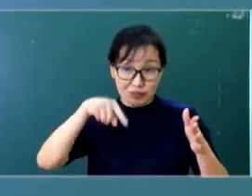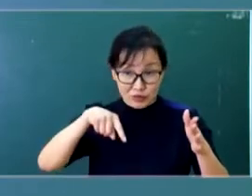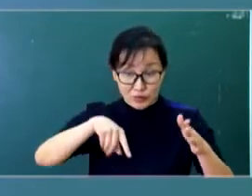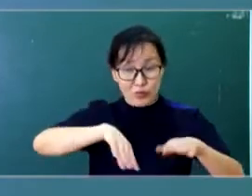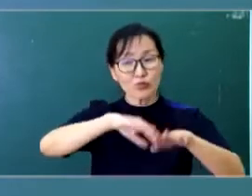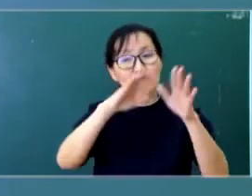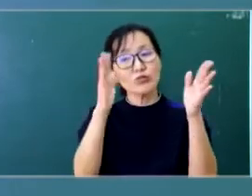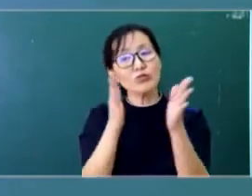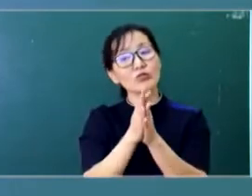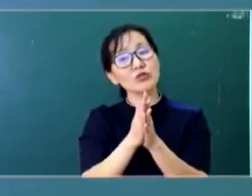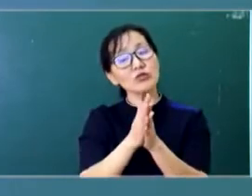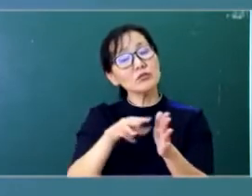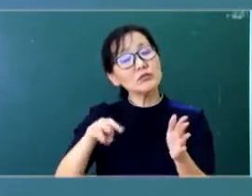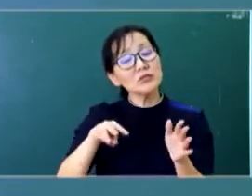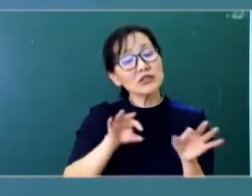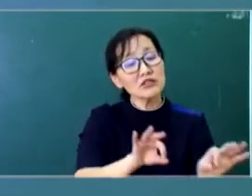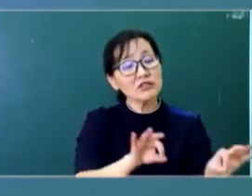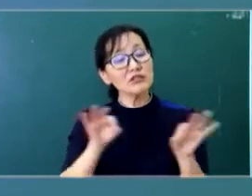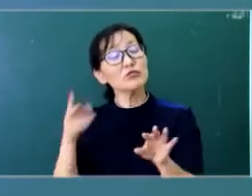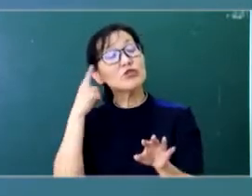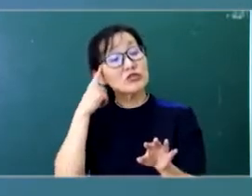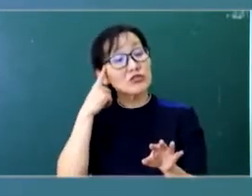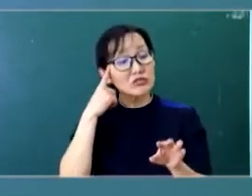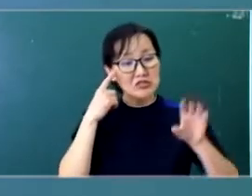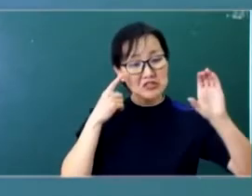28 метр.